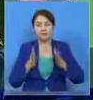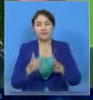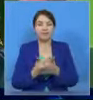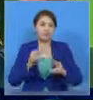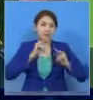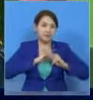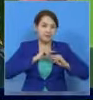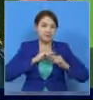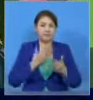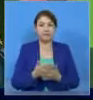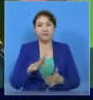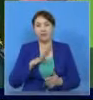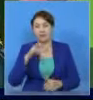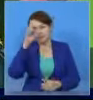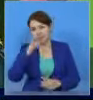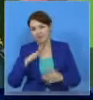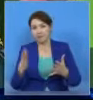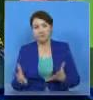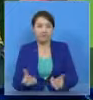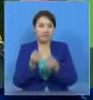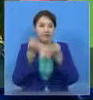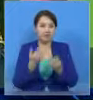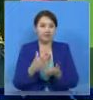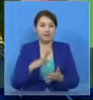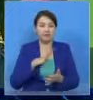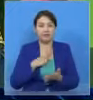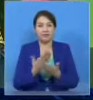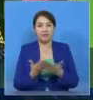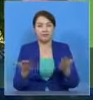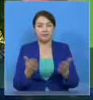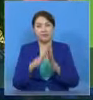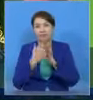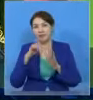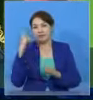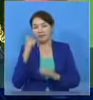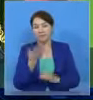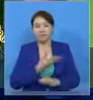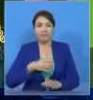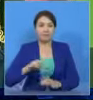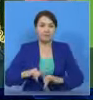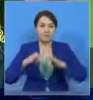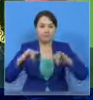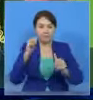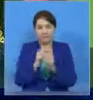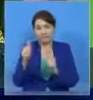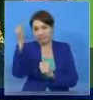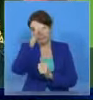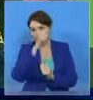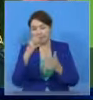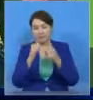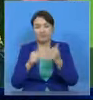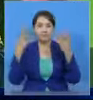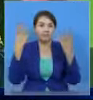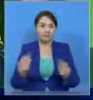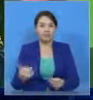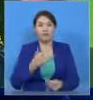упорно трудились, и со стороны государства была огромная поддержка. Благодаря этому сельское хозяйство в нашем районе развивается с каждым годом, с каждым днем.